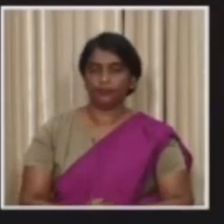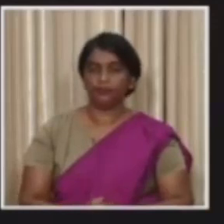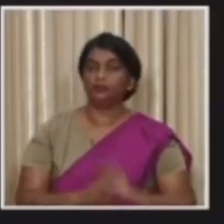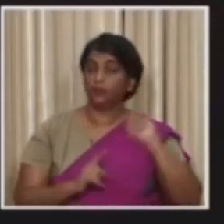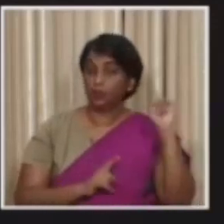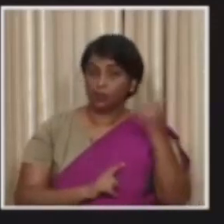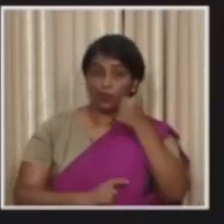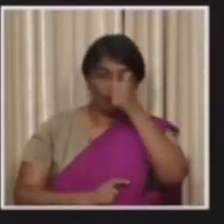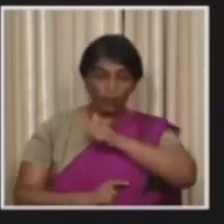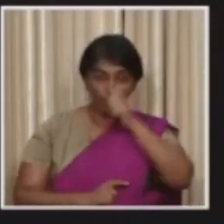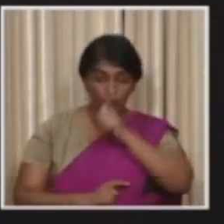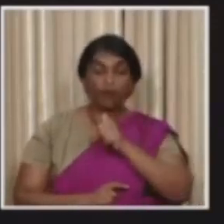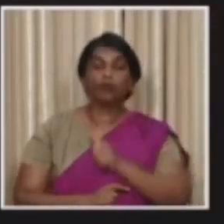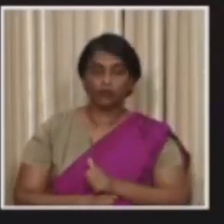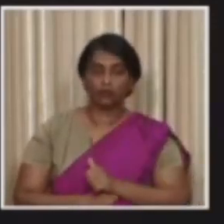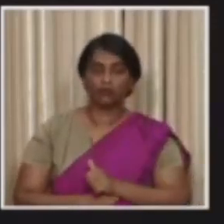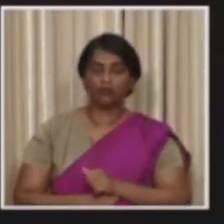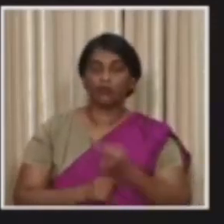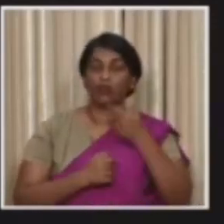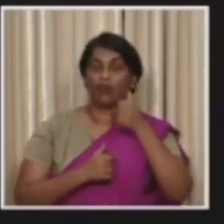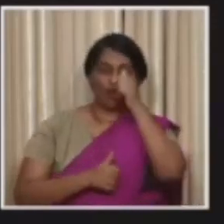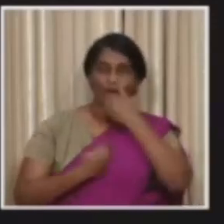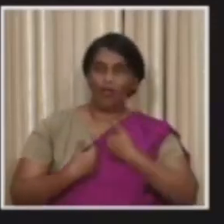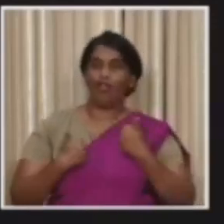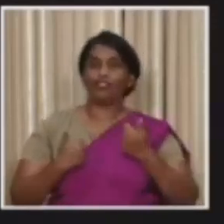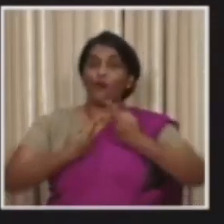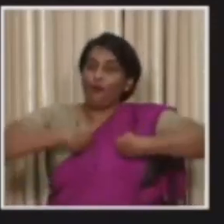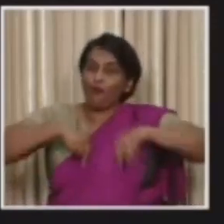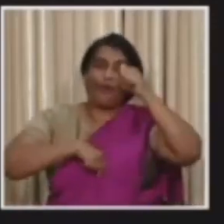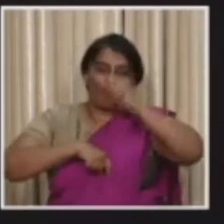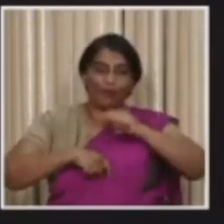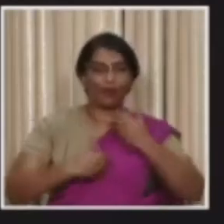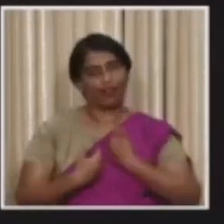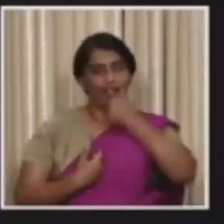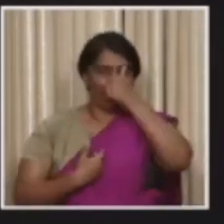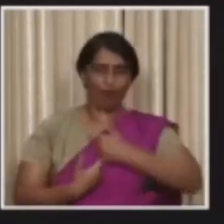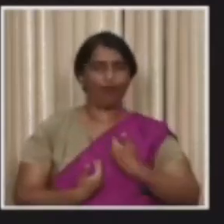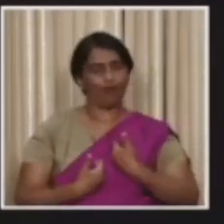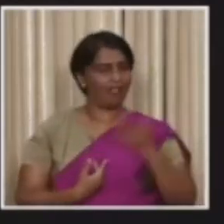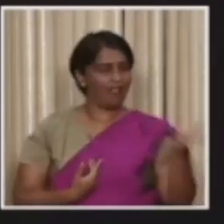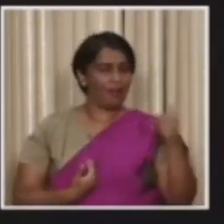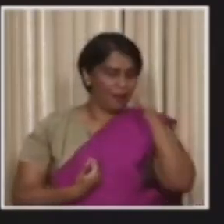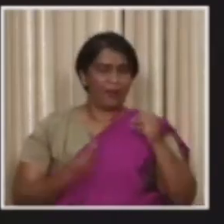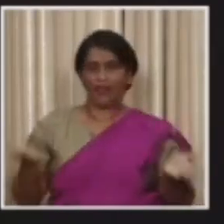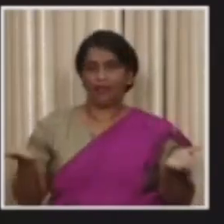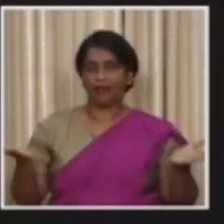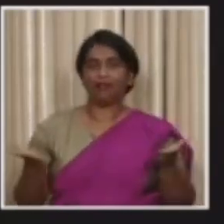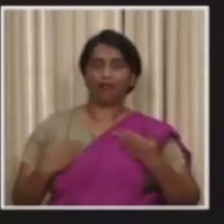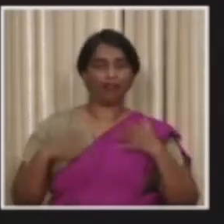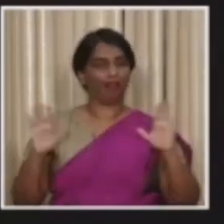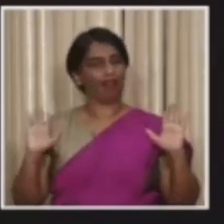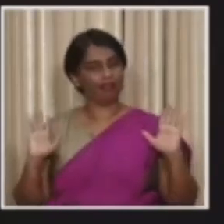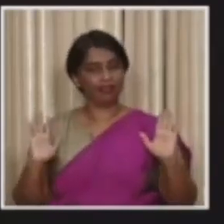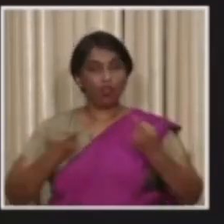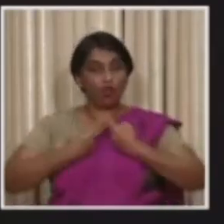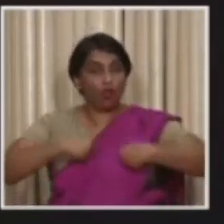Hemom horu kene katamai horun takerana honda made? Hey, minyak komandat thorek nang hor ayat thorek. Hemom